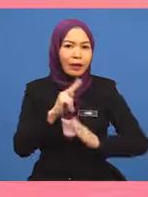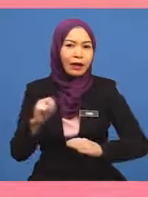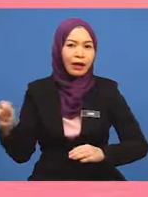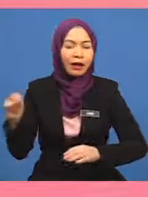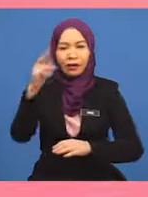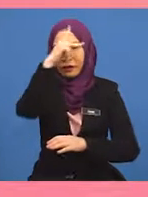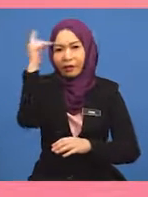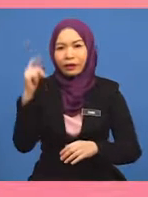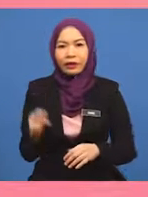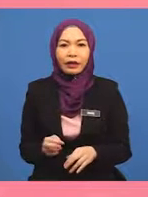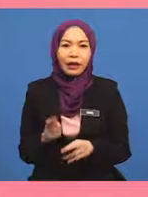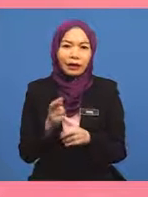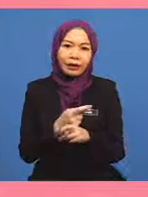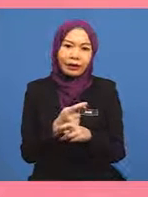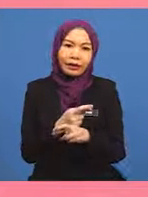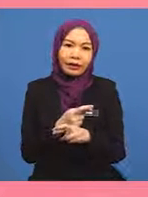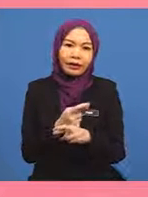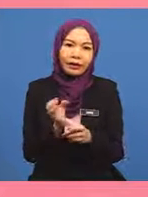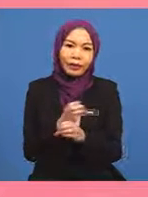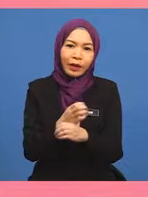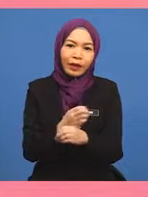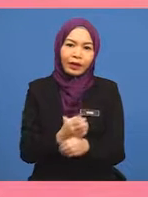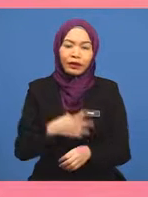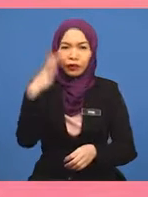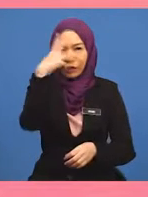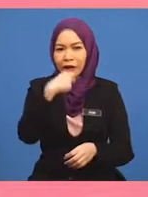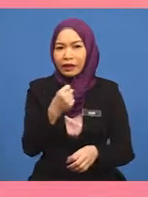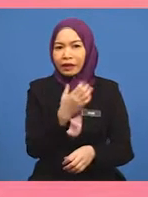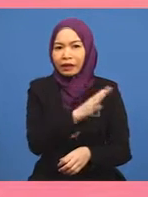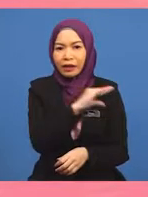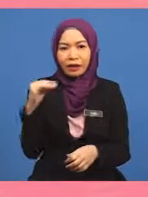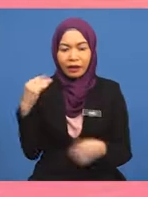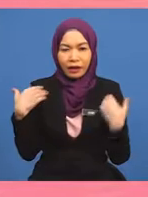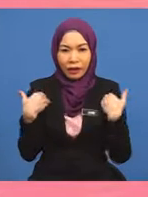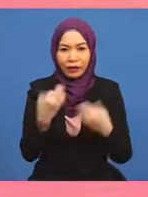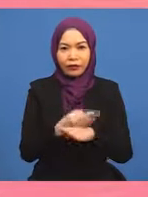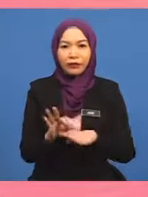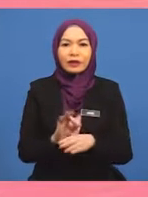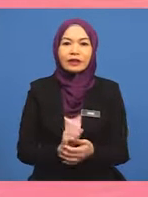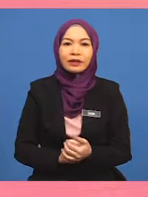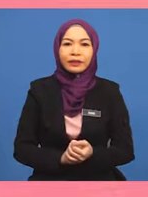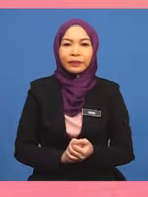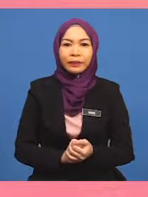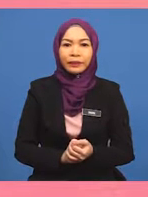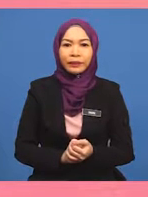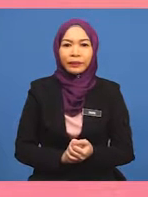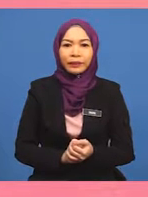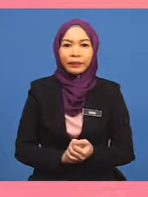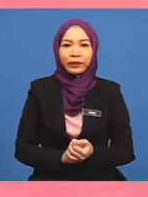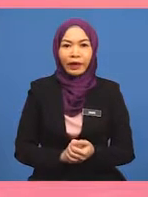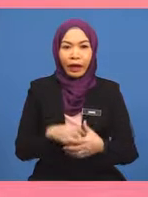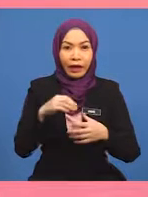kerana reka bentuk yang menarik dan berfungsi. Okay. Baiklah murid-murid,